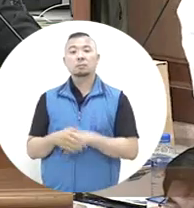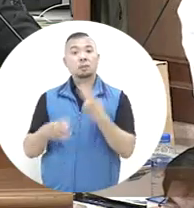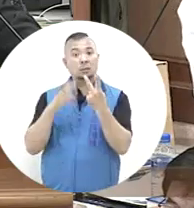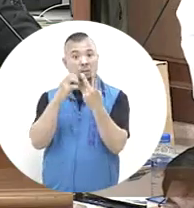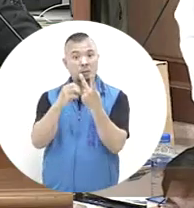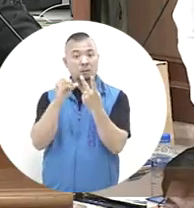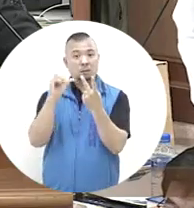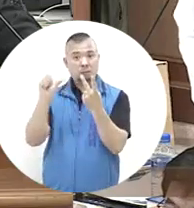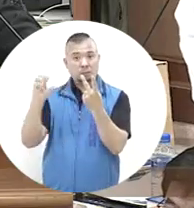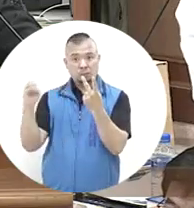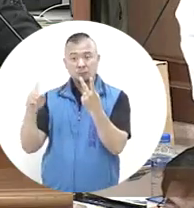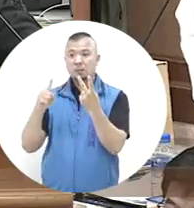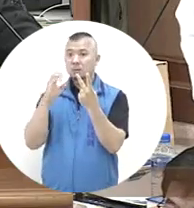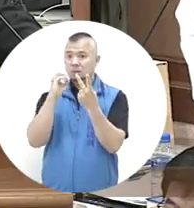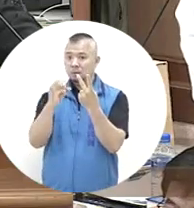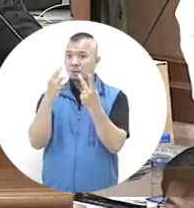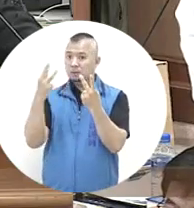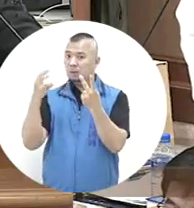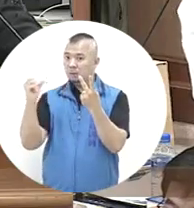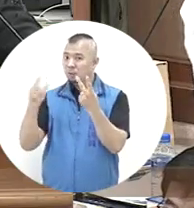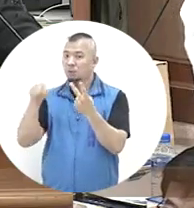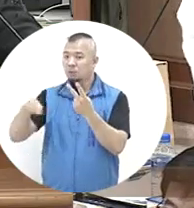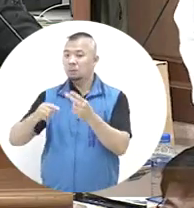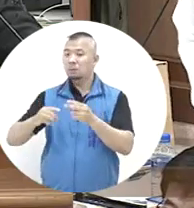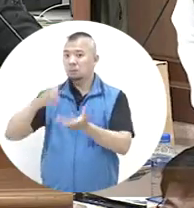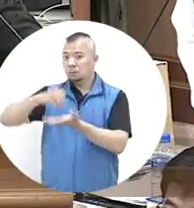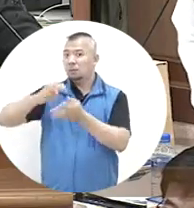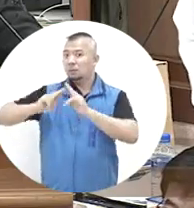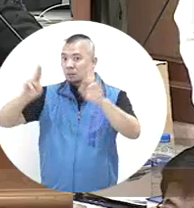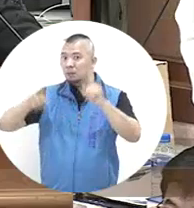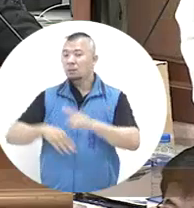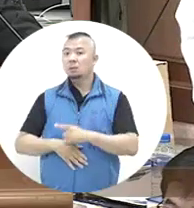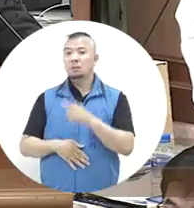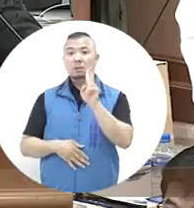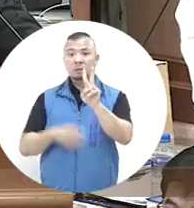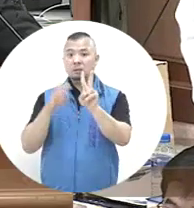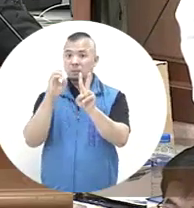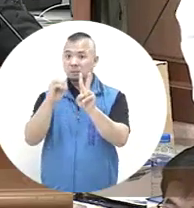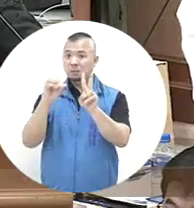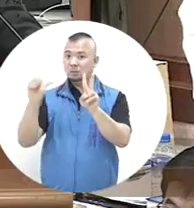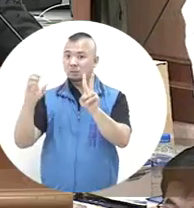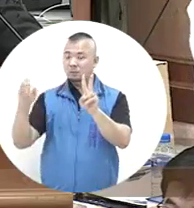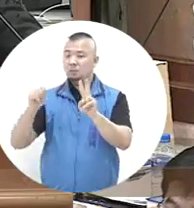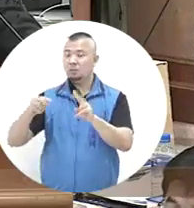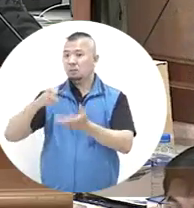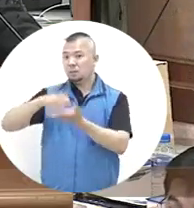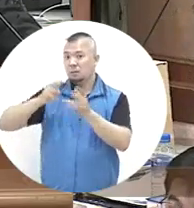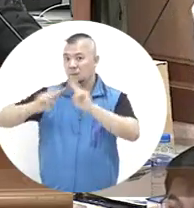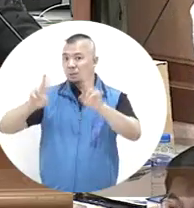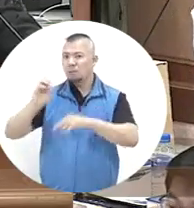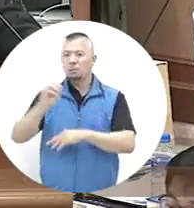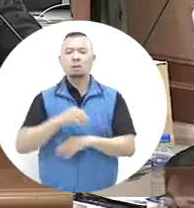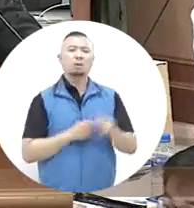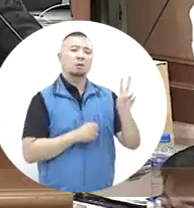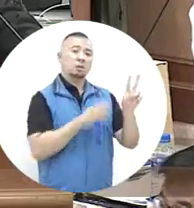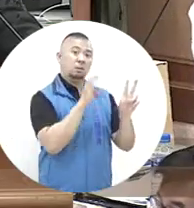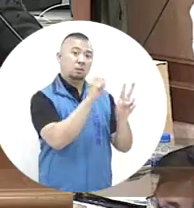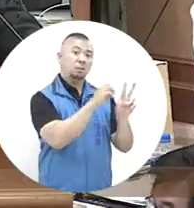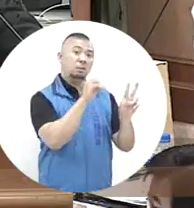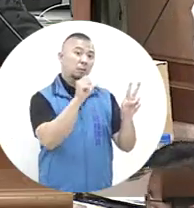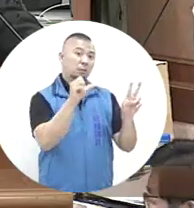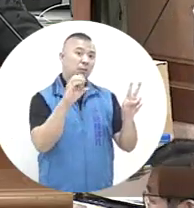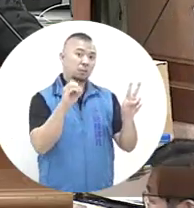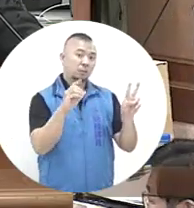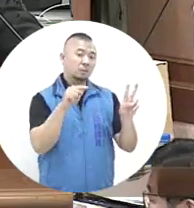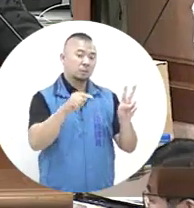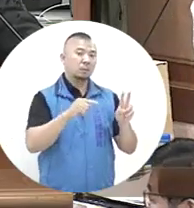2035有没有核电？ 20的啊。 2050有没有核电？ 2050有没有核电？你